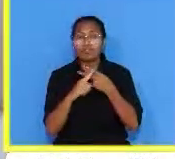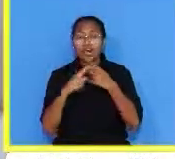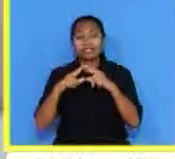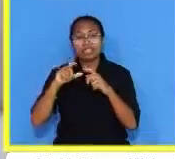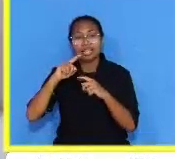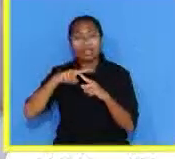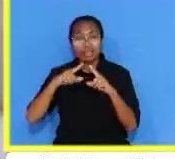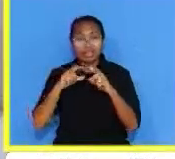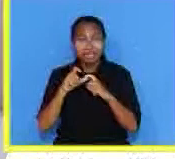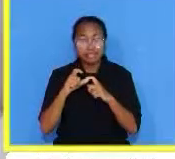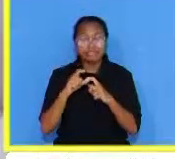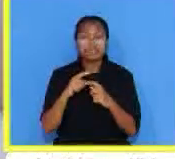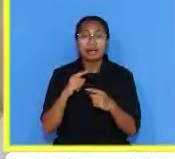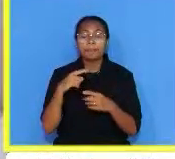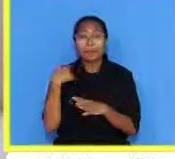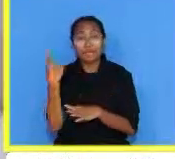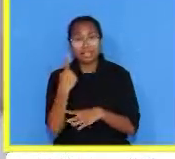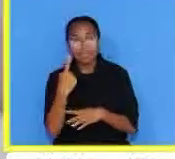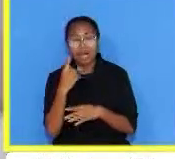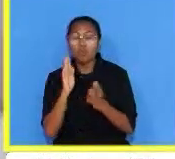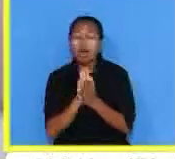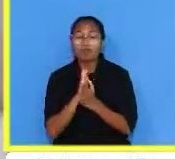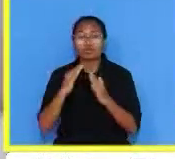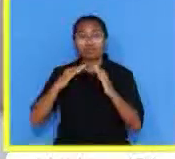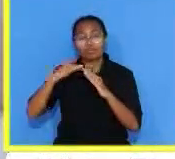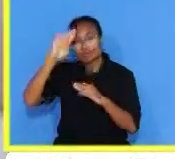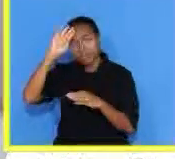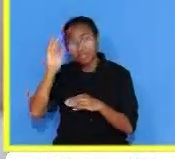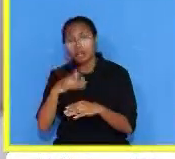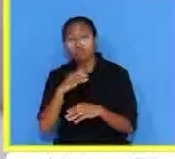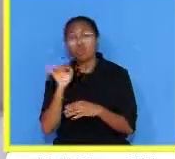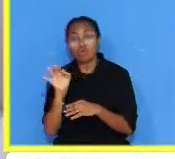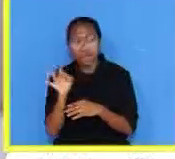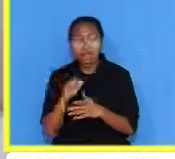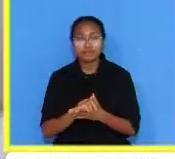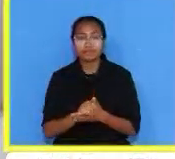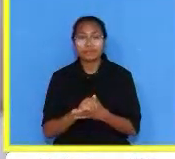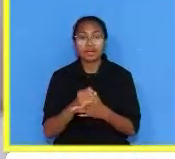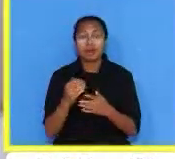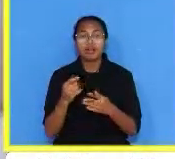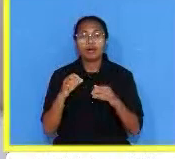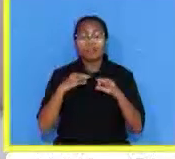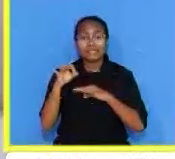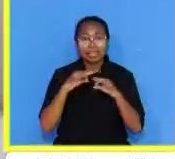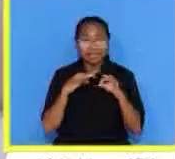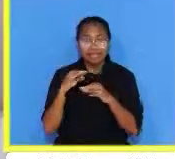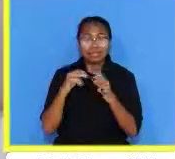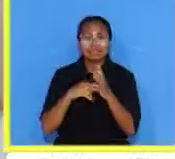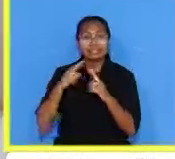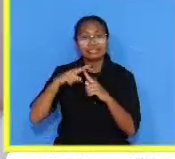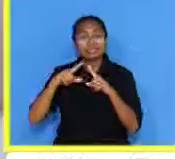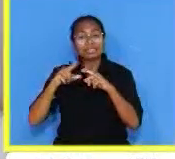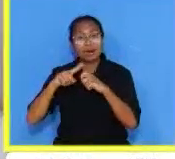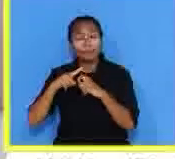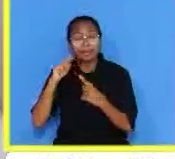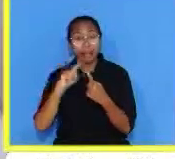kesehatan pemerintah maupun swasta, rumah sakit pemerintah maupun swasta, fasilitas kesehatan tingkat pertama dan klinik-klinik yang